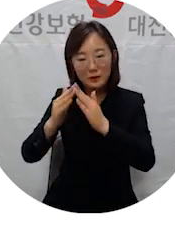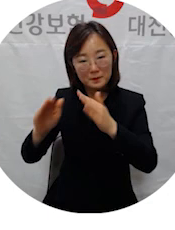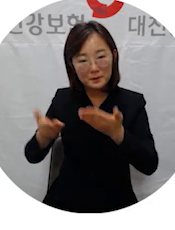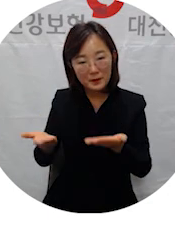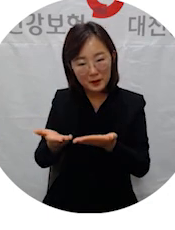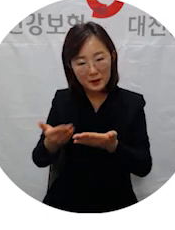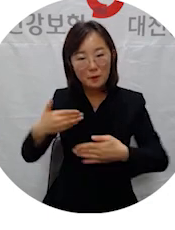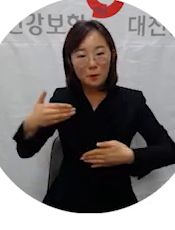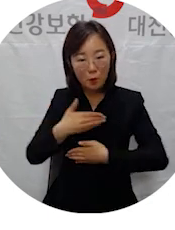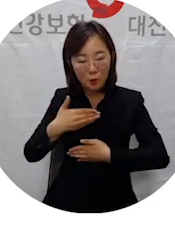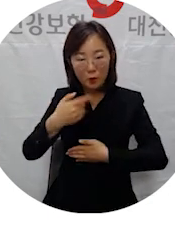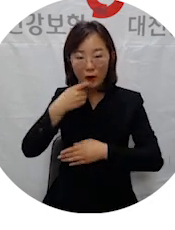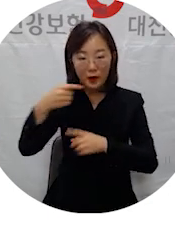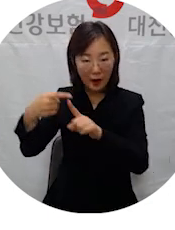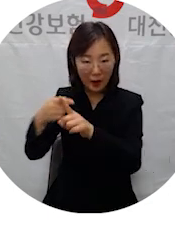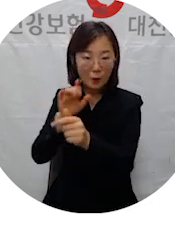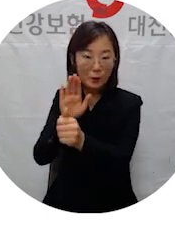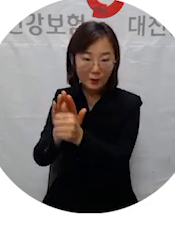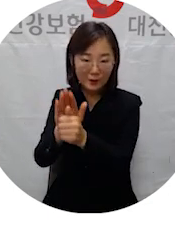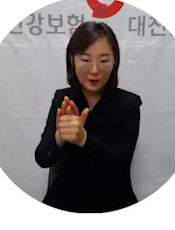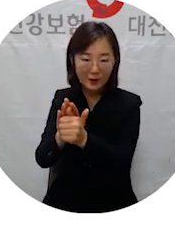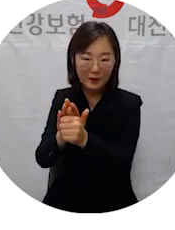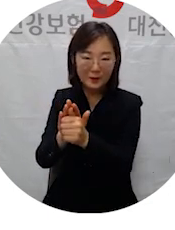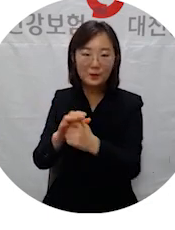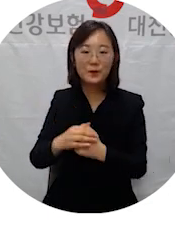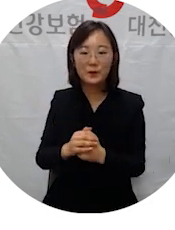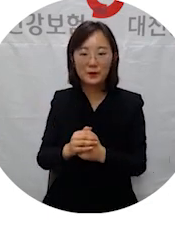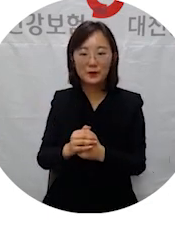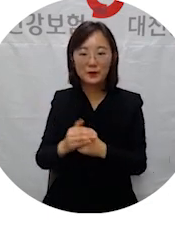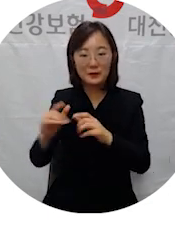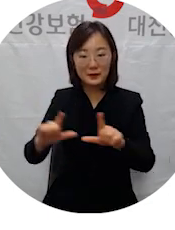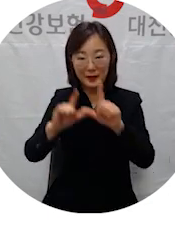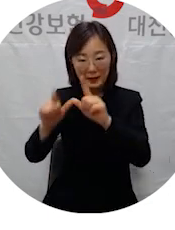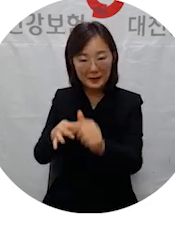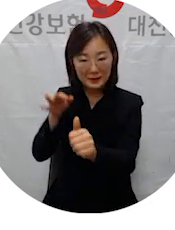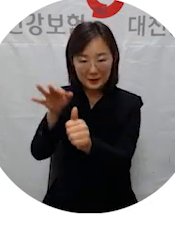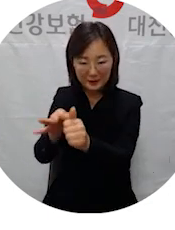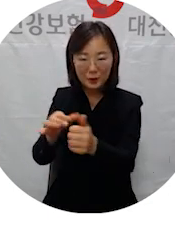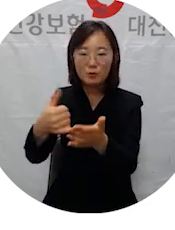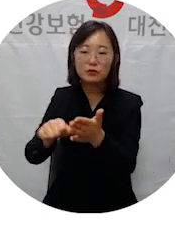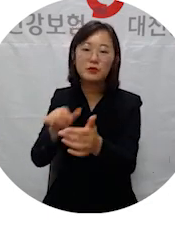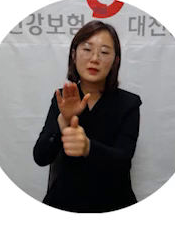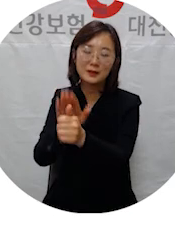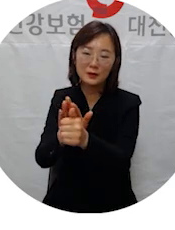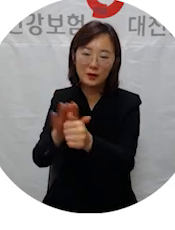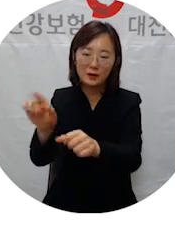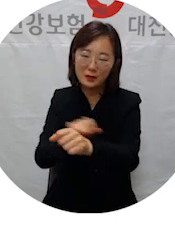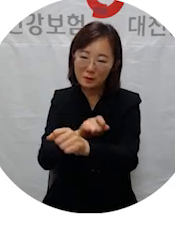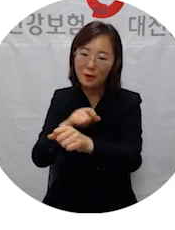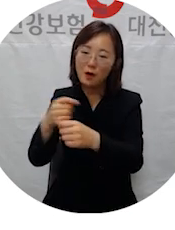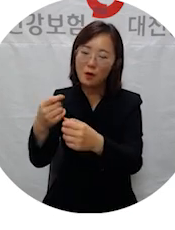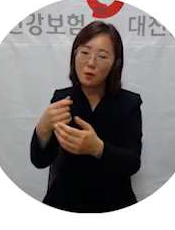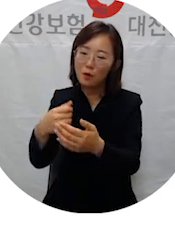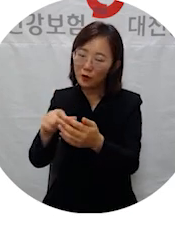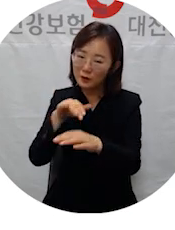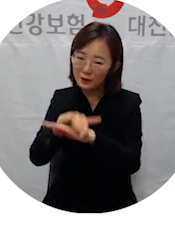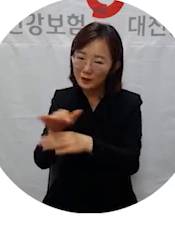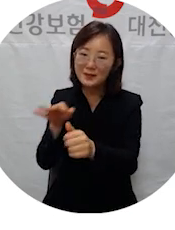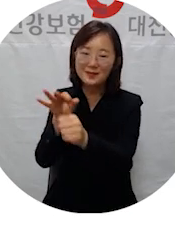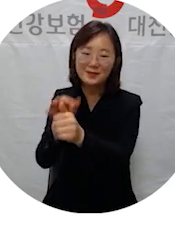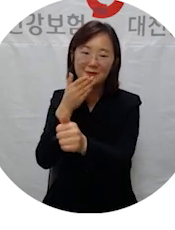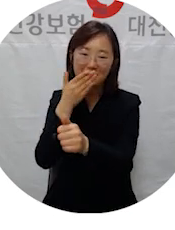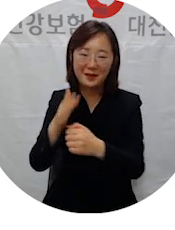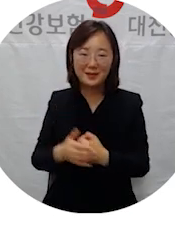신체활동, 가사활동, 목욕, 간호 등을 제공하는 재가급여, 복지용구 구입, 특별 현금급여